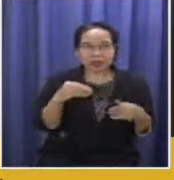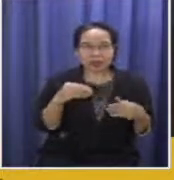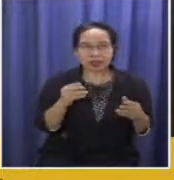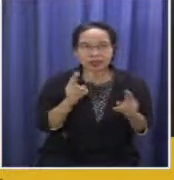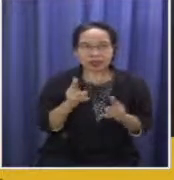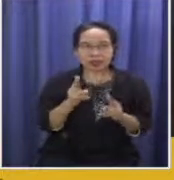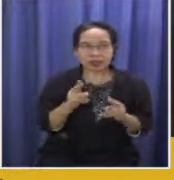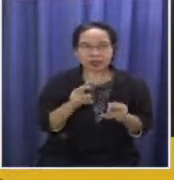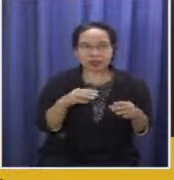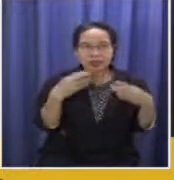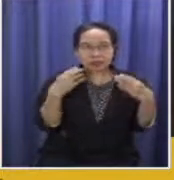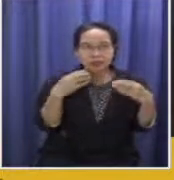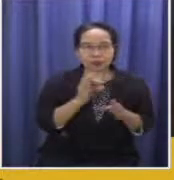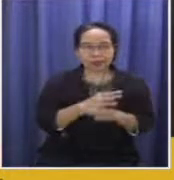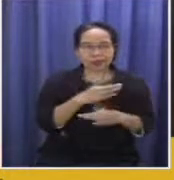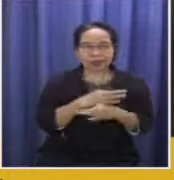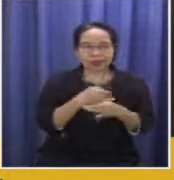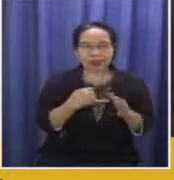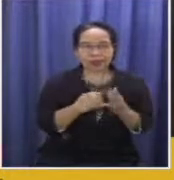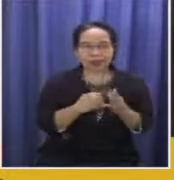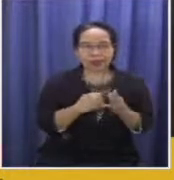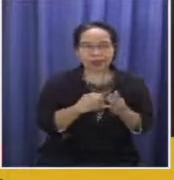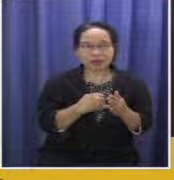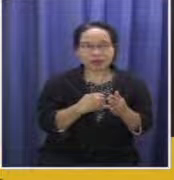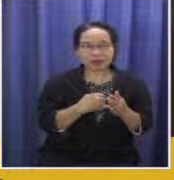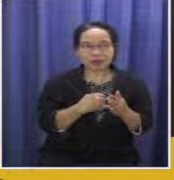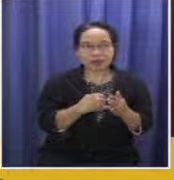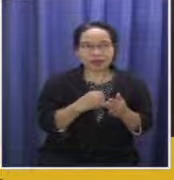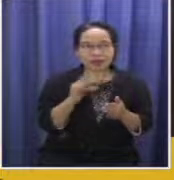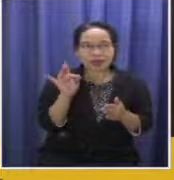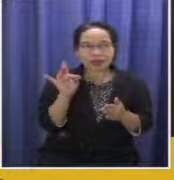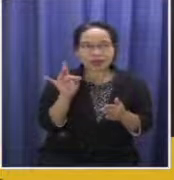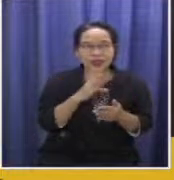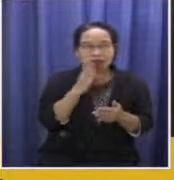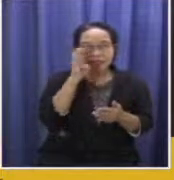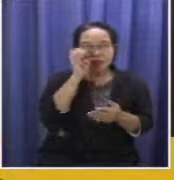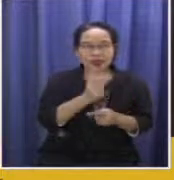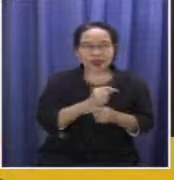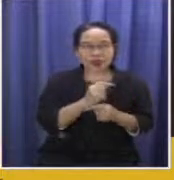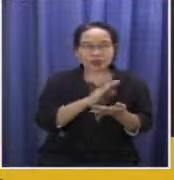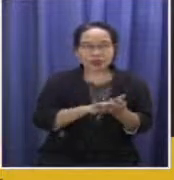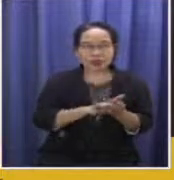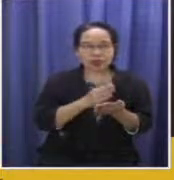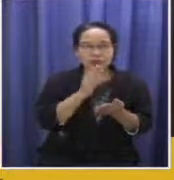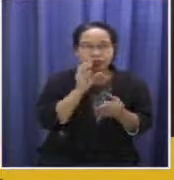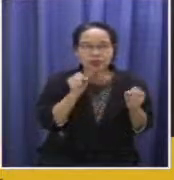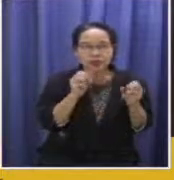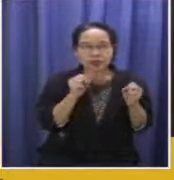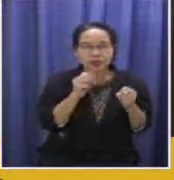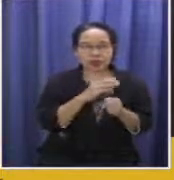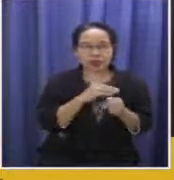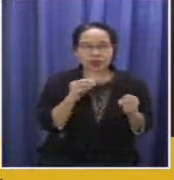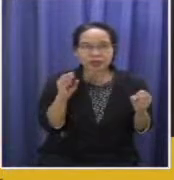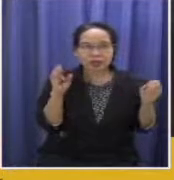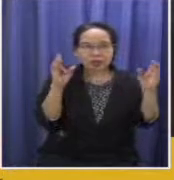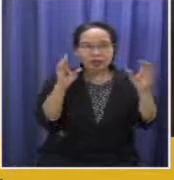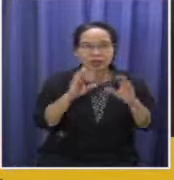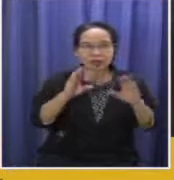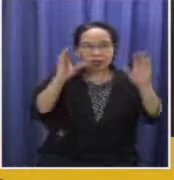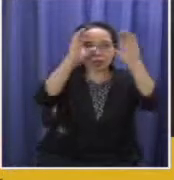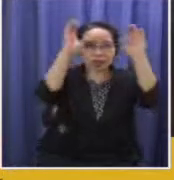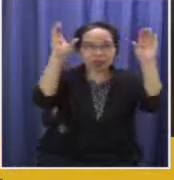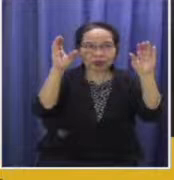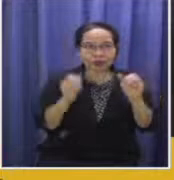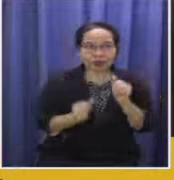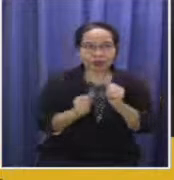दिए र त्यसले तुरन्तै त्यो पकायो। 8 तब तिनले दही, दूध र त्यो पकाएको